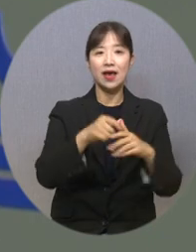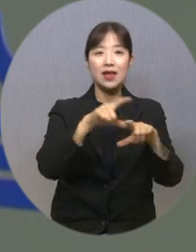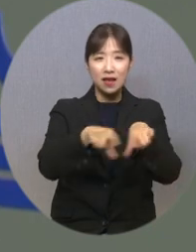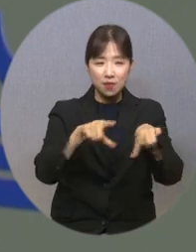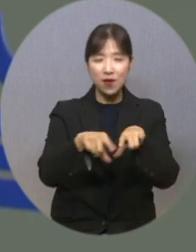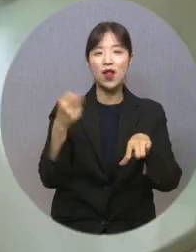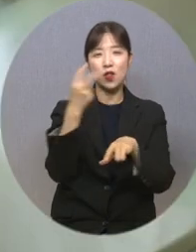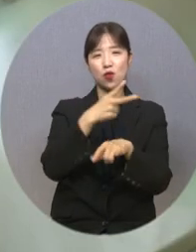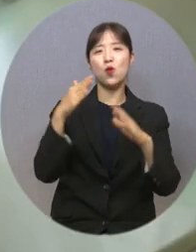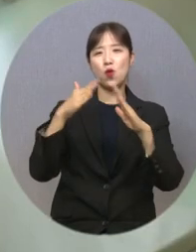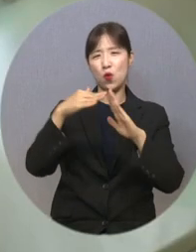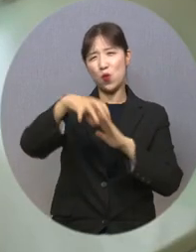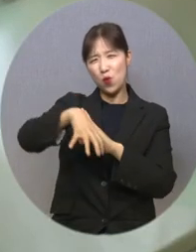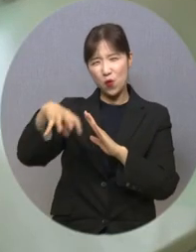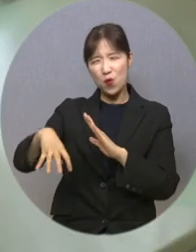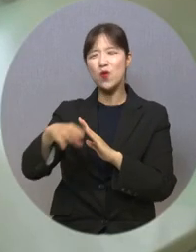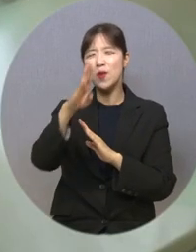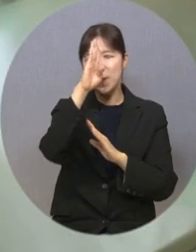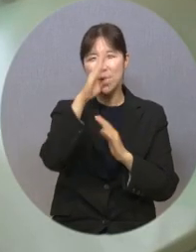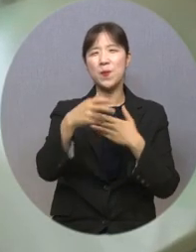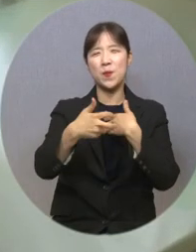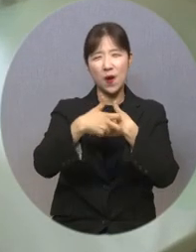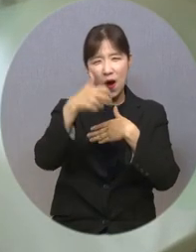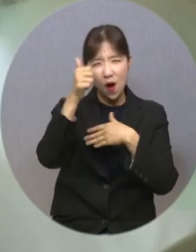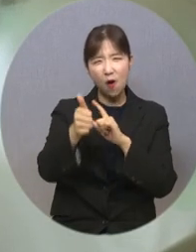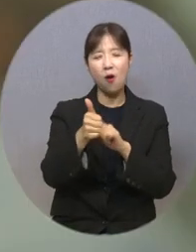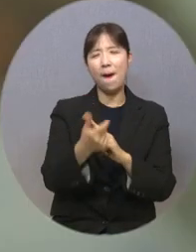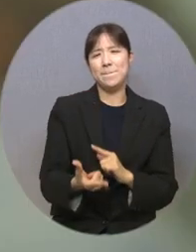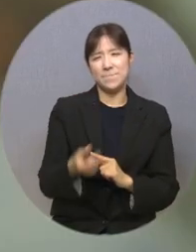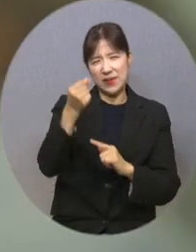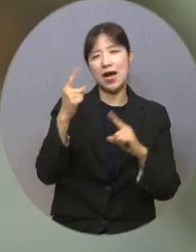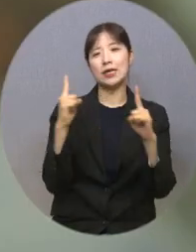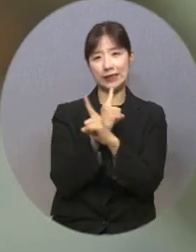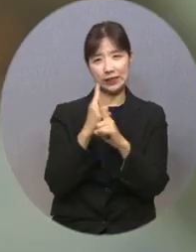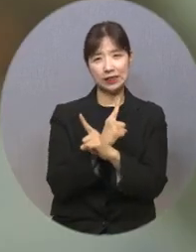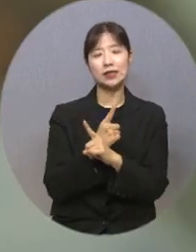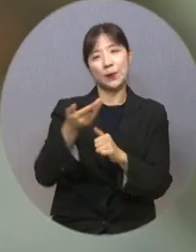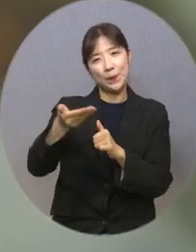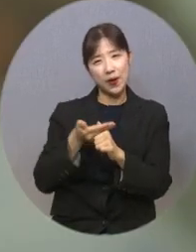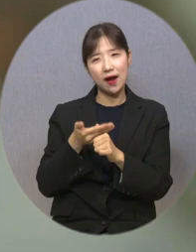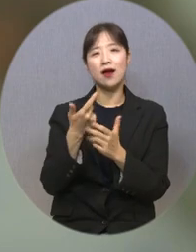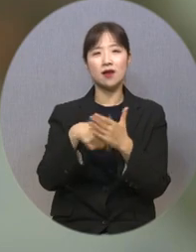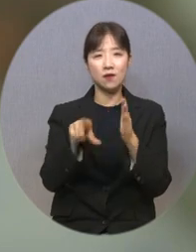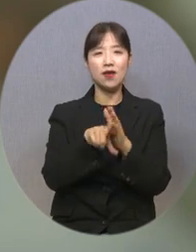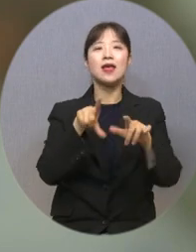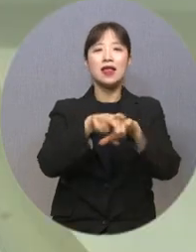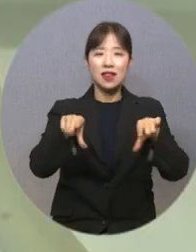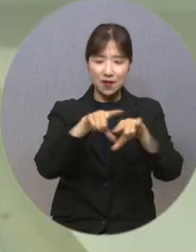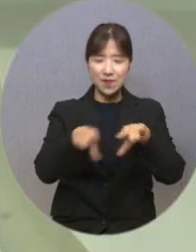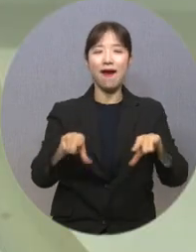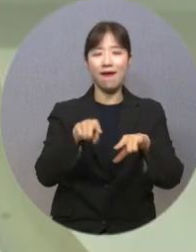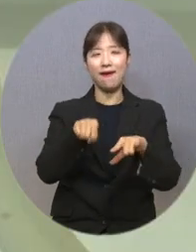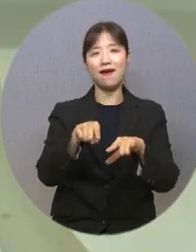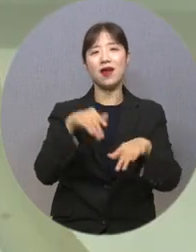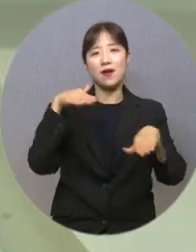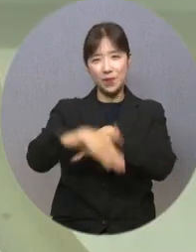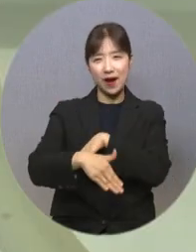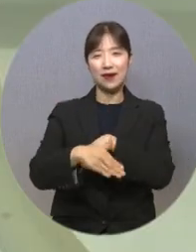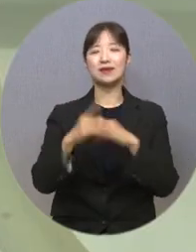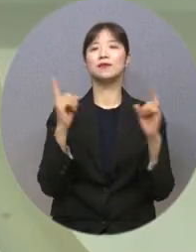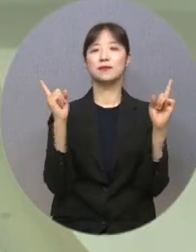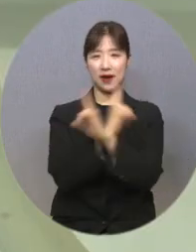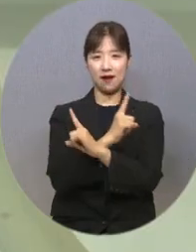동네 병의원에서 코로나 환자가 빠르고 원활하게 진료를 받을 수 있도록 일반 의료체계로 전환을